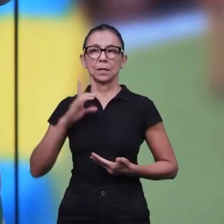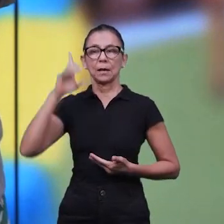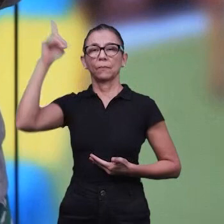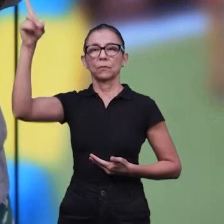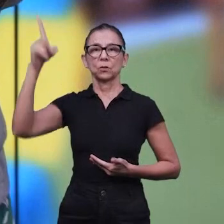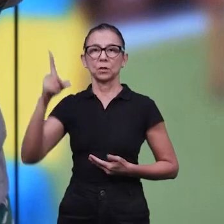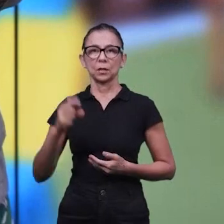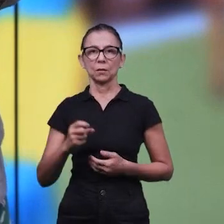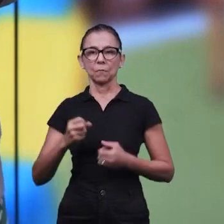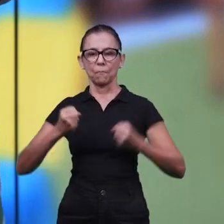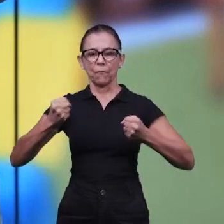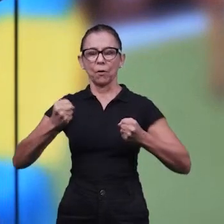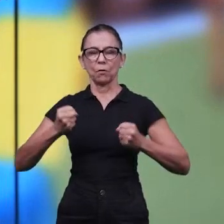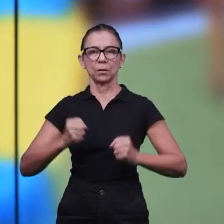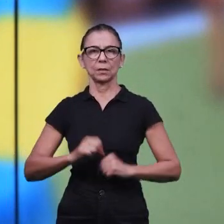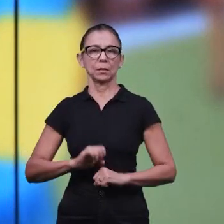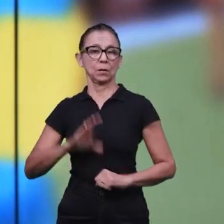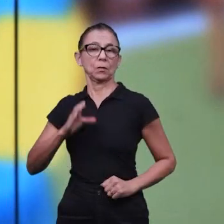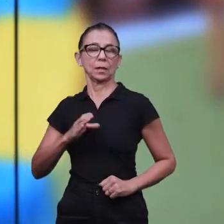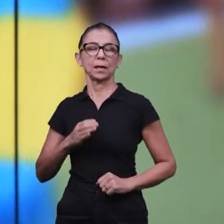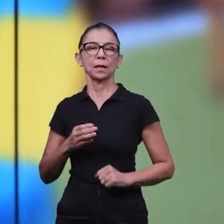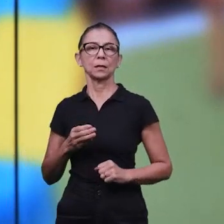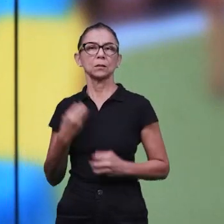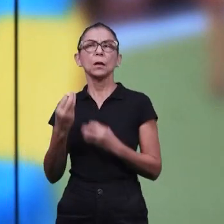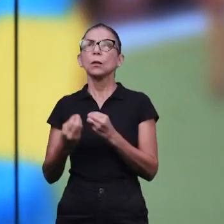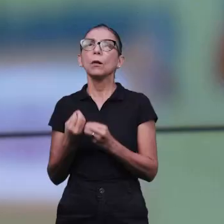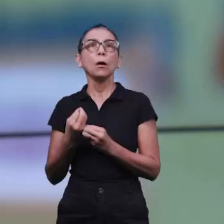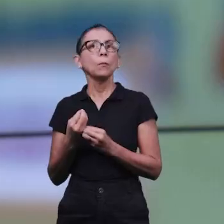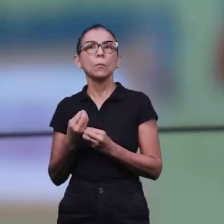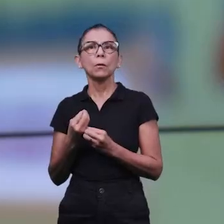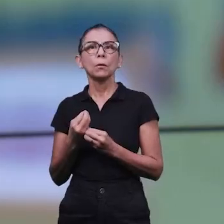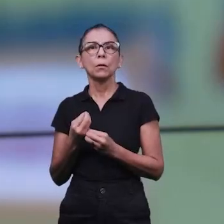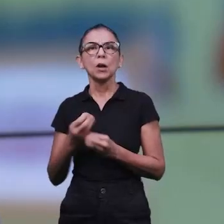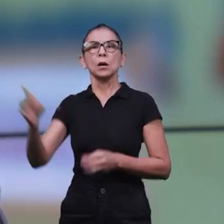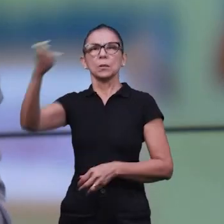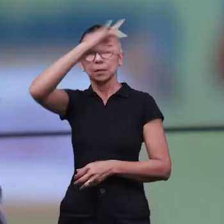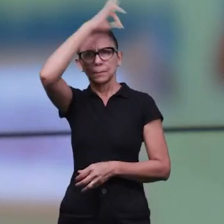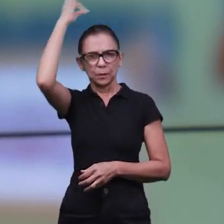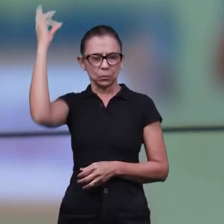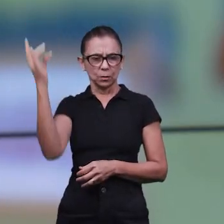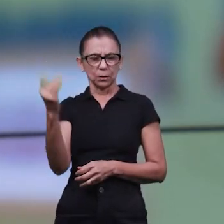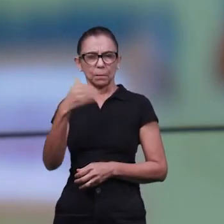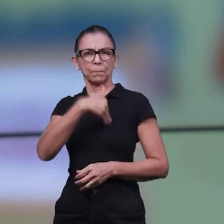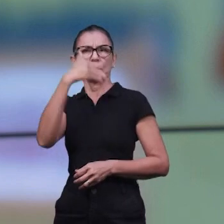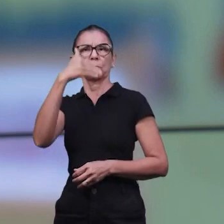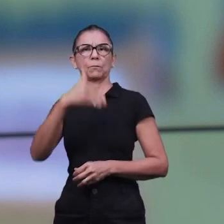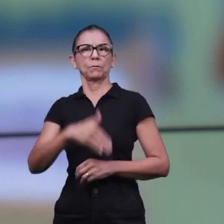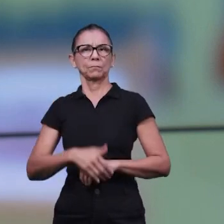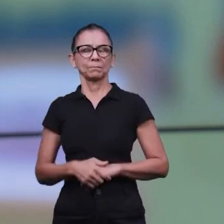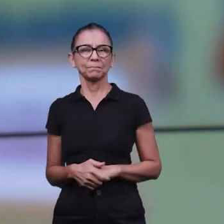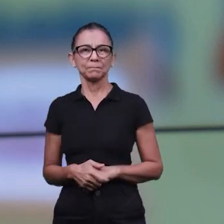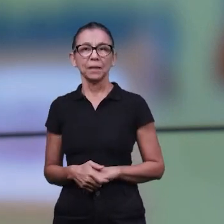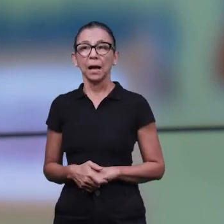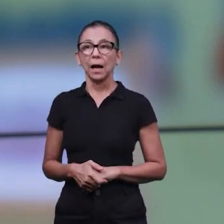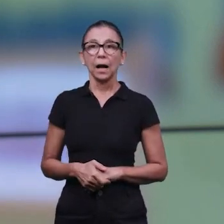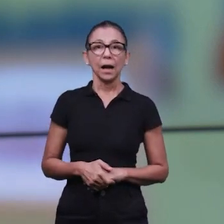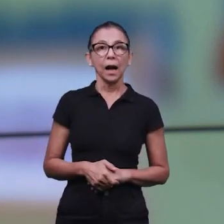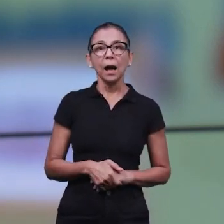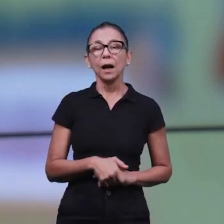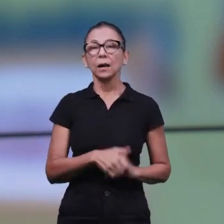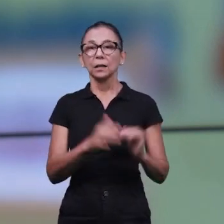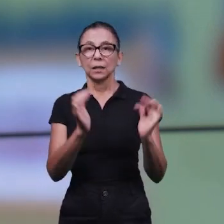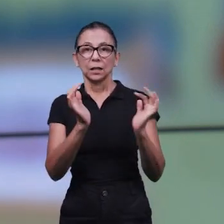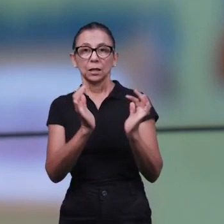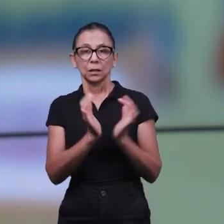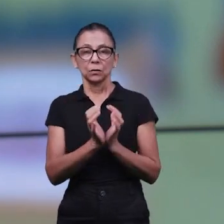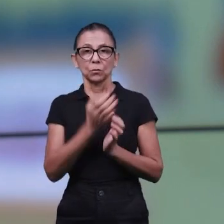force, le courage, serviteur de Dieu, il vient du Saint-Esprit. Et les vaillants de David, ils avaient un